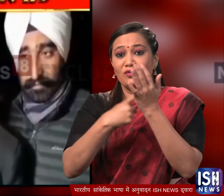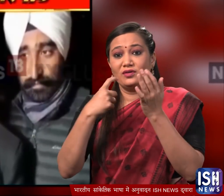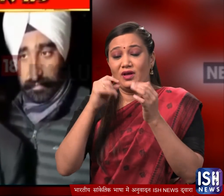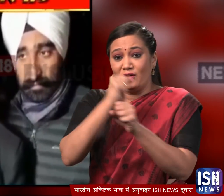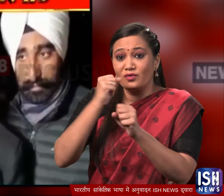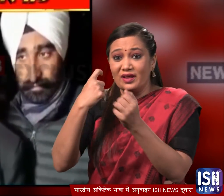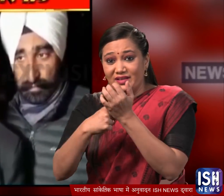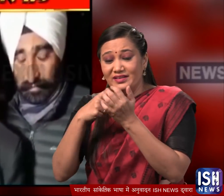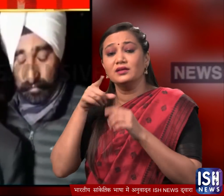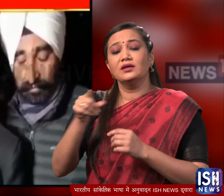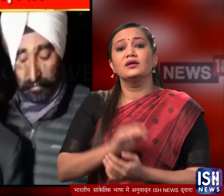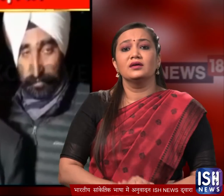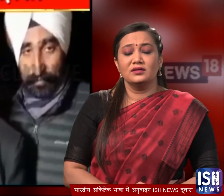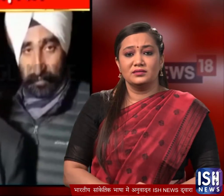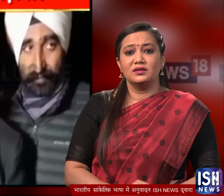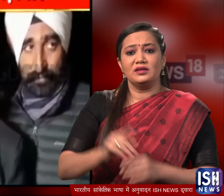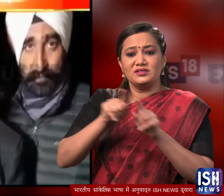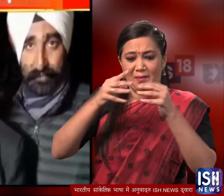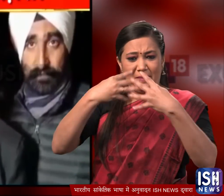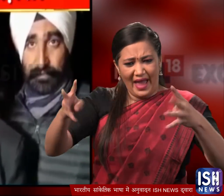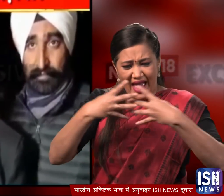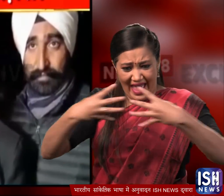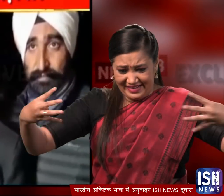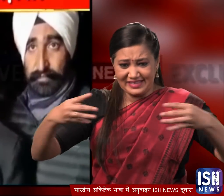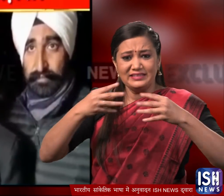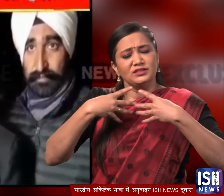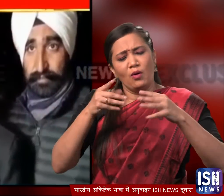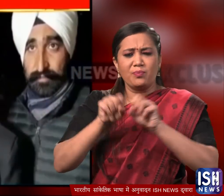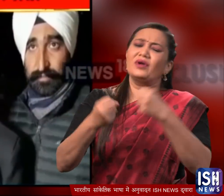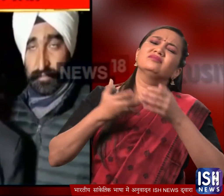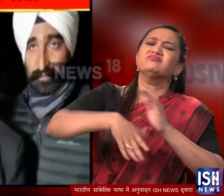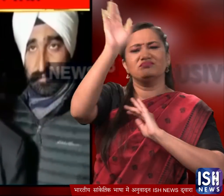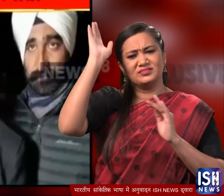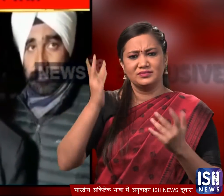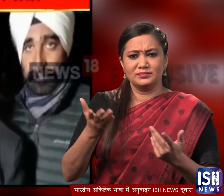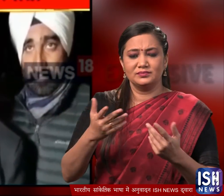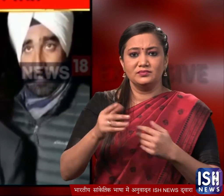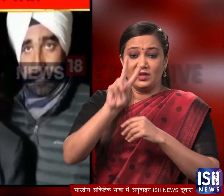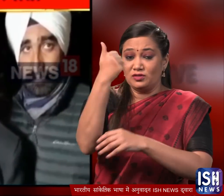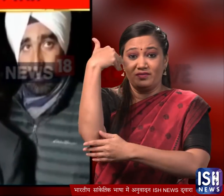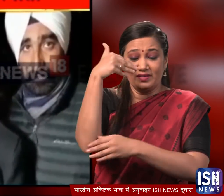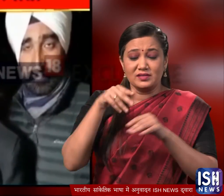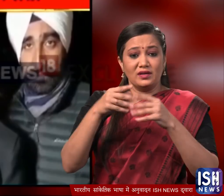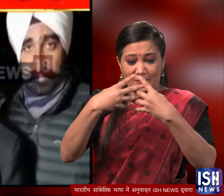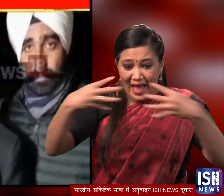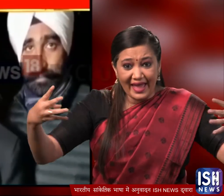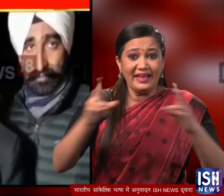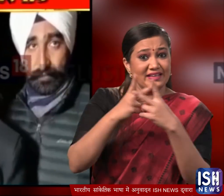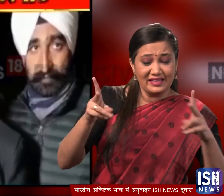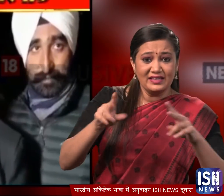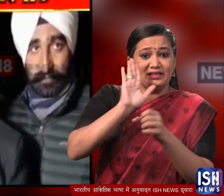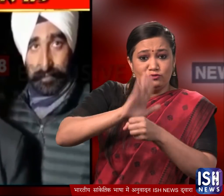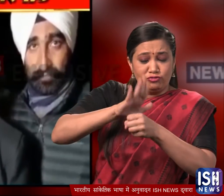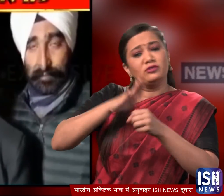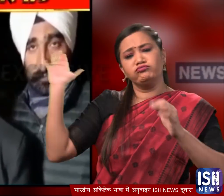किसान नेता गुरनाम सिंह चढ़ूनी का भी एक वीडियो सामने आया, जिसमें वो बैरिकेड तोड़ने की बात कहते दिखे। किसानों से कह रहे हैं कि 26 तारीख को अपने तैयारी